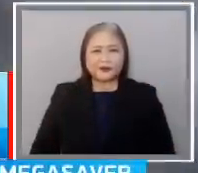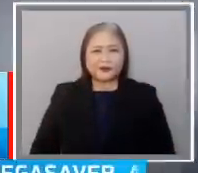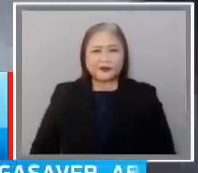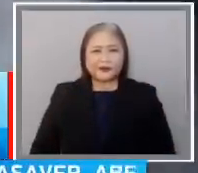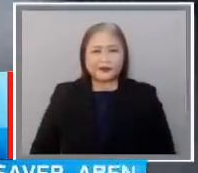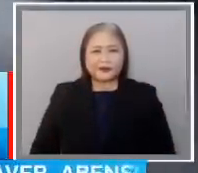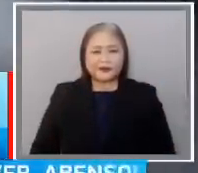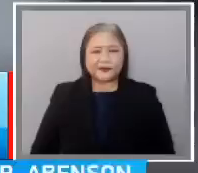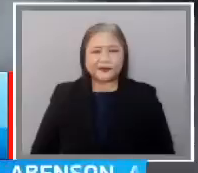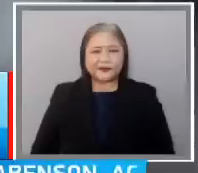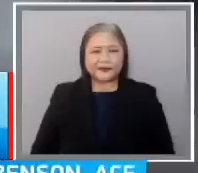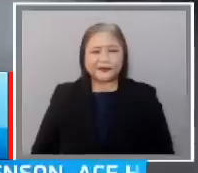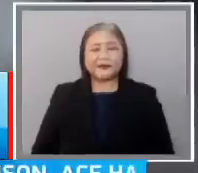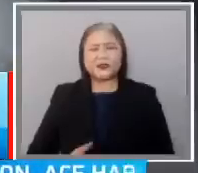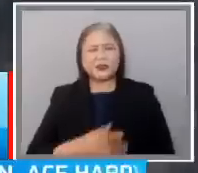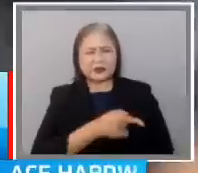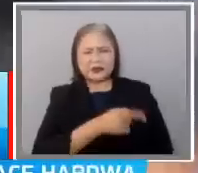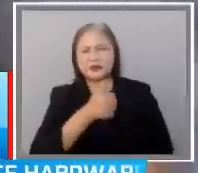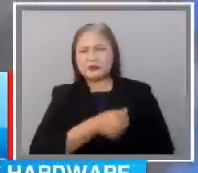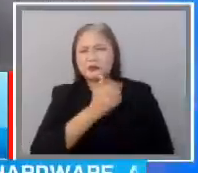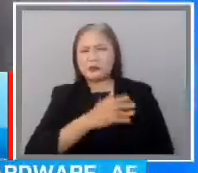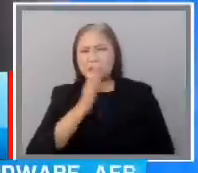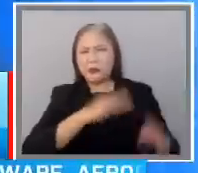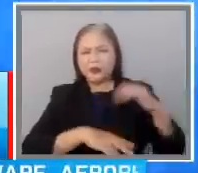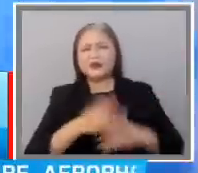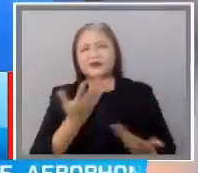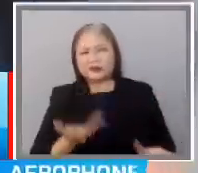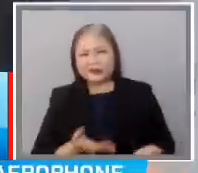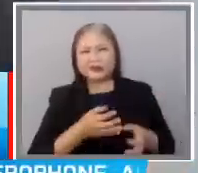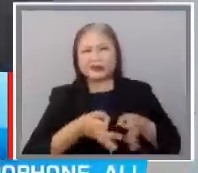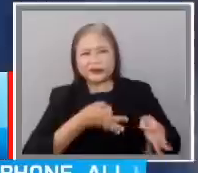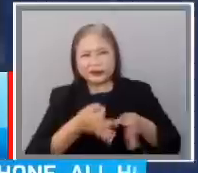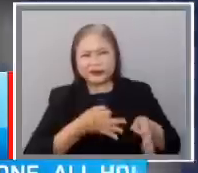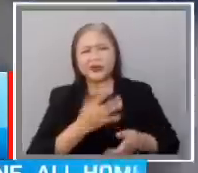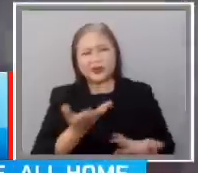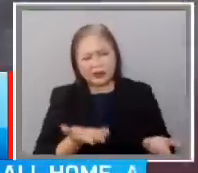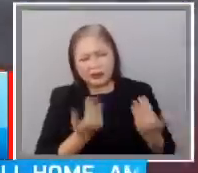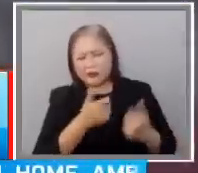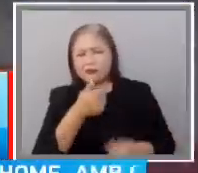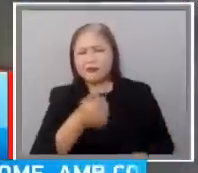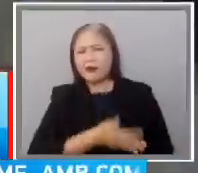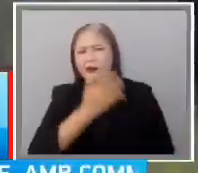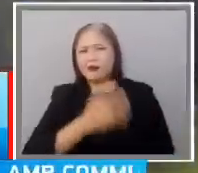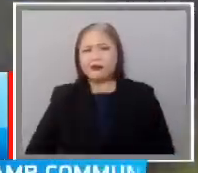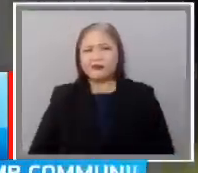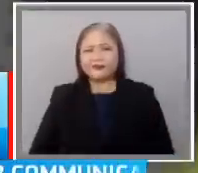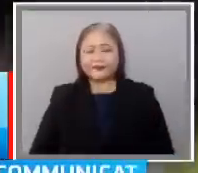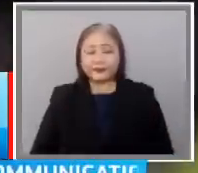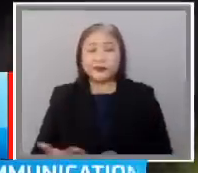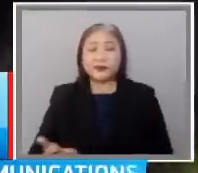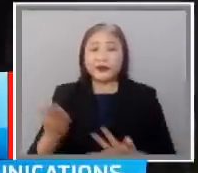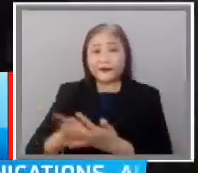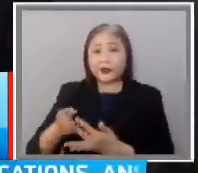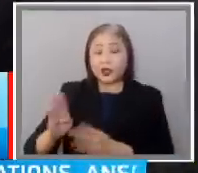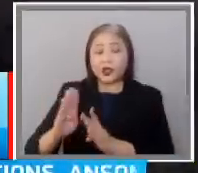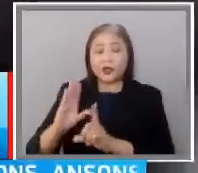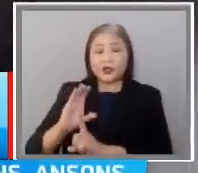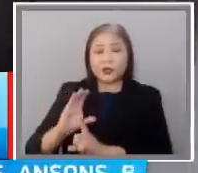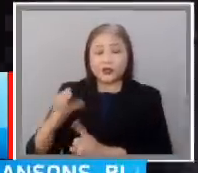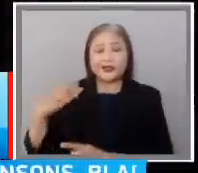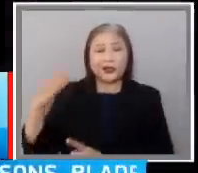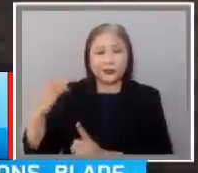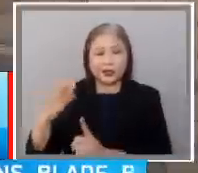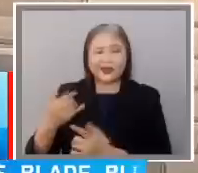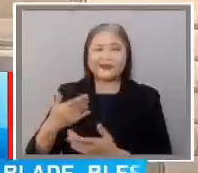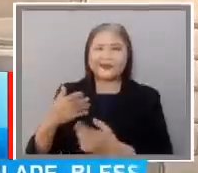Ayan, problema niya yan. Ganyan tayo. Sige, bahala kayo. Sinampahan na si Chairman Bravo ng kasong direct assault matapos